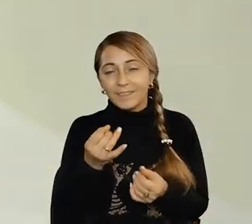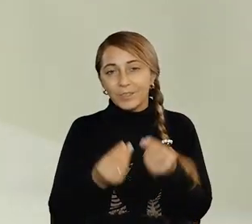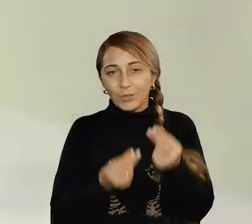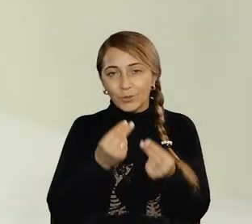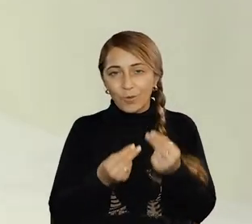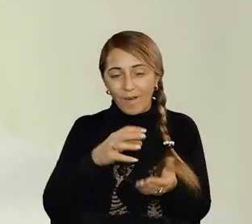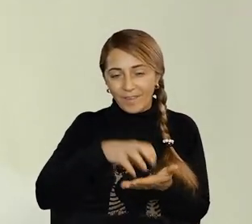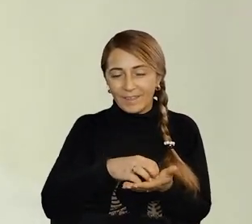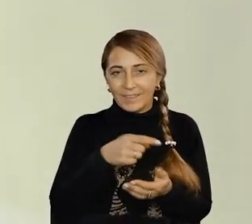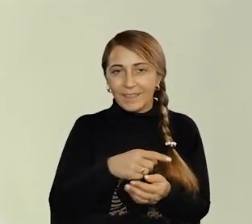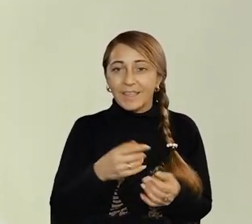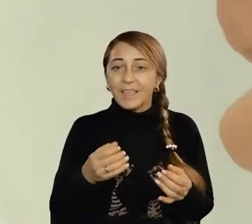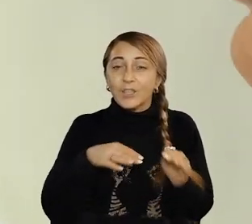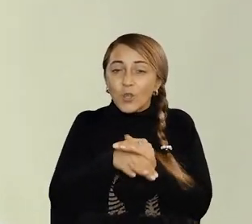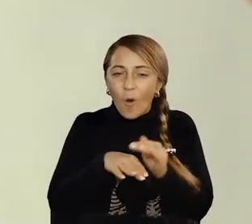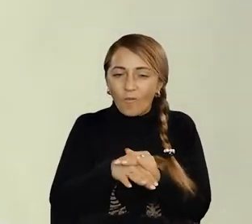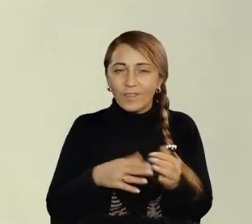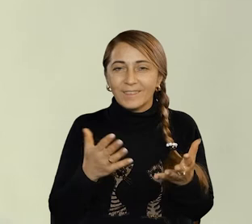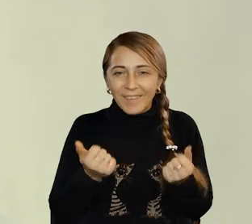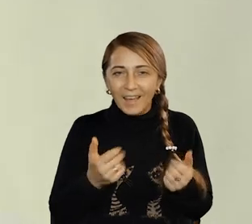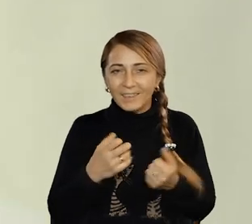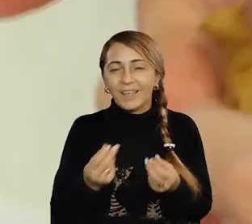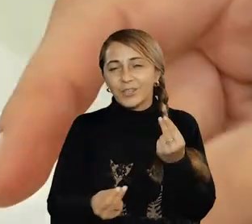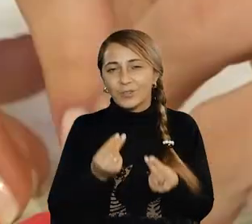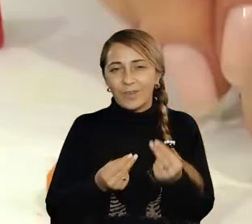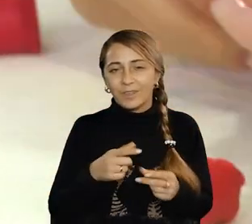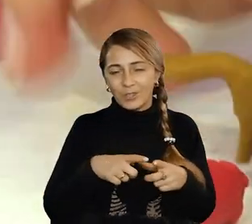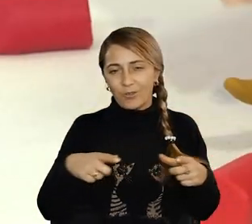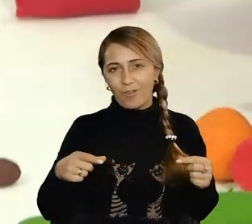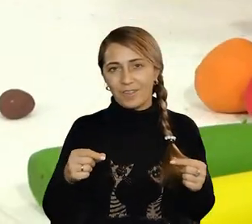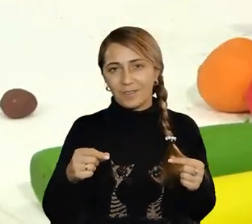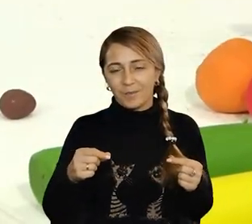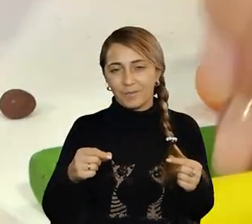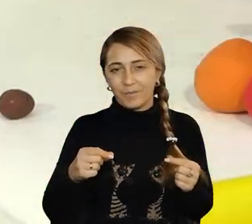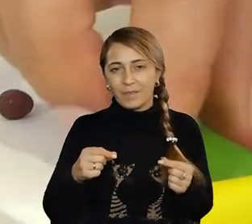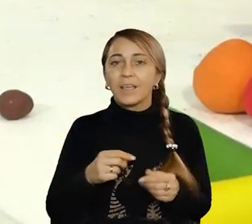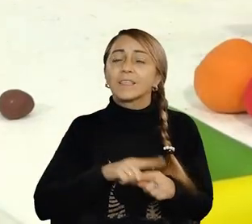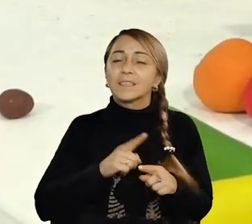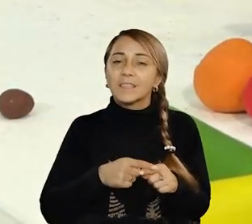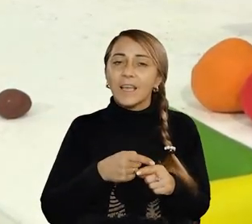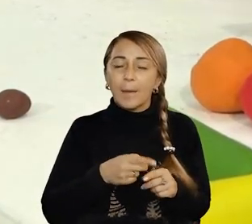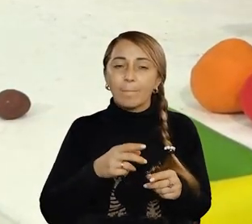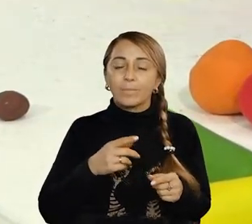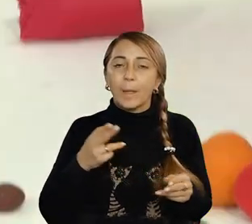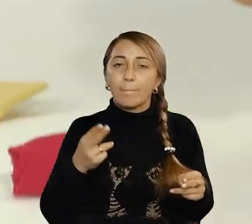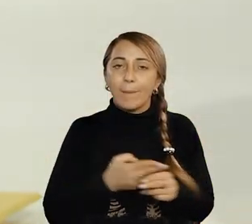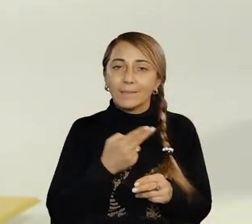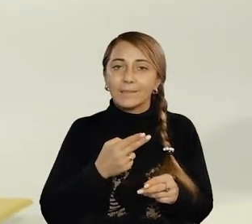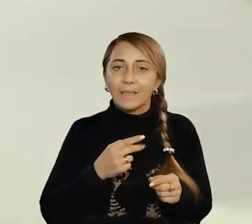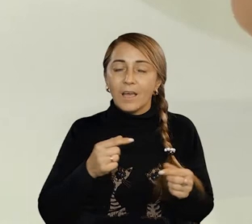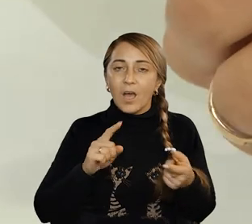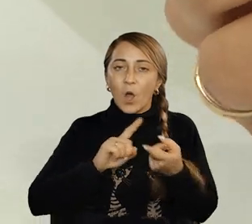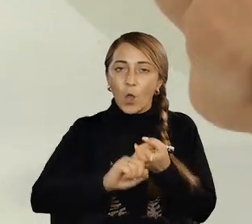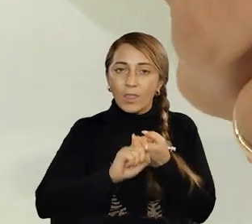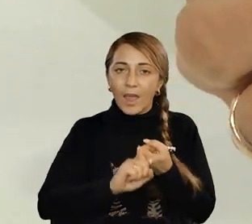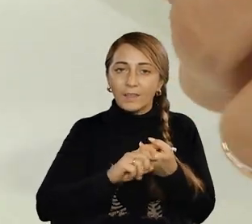цілі сховки піци, пасти, салатів!» – підіграла шоколадка. «Це безконтактне меню.